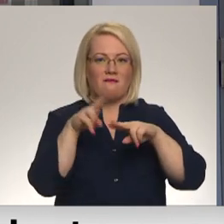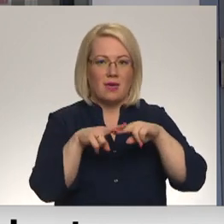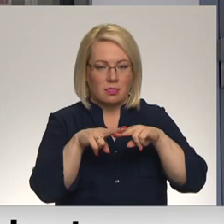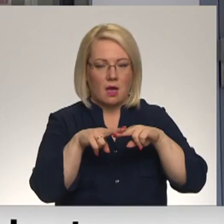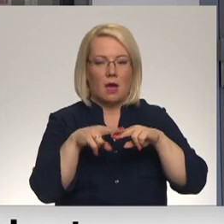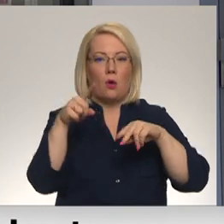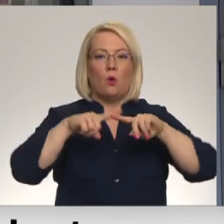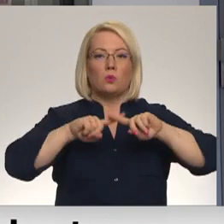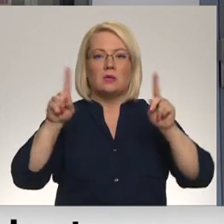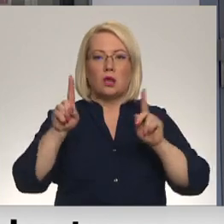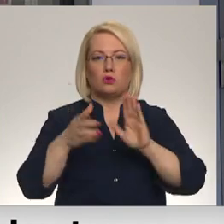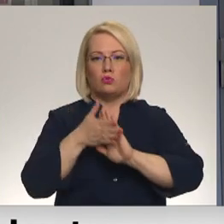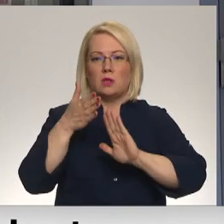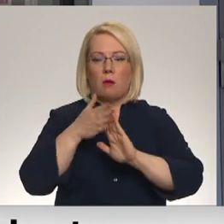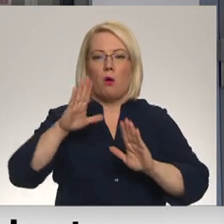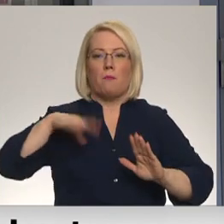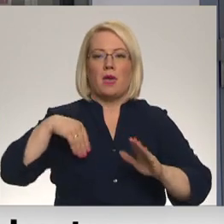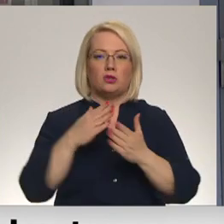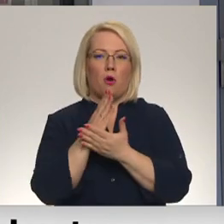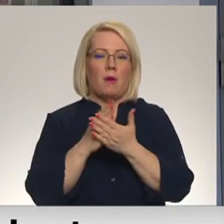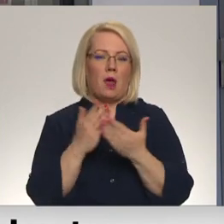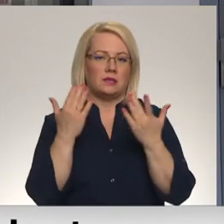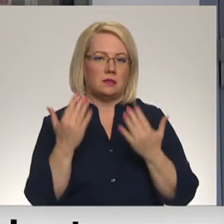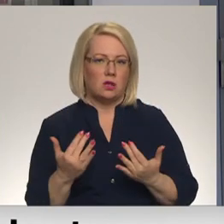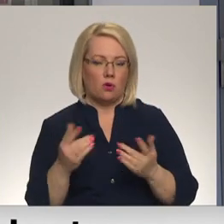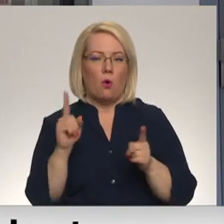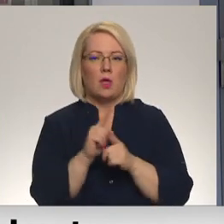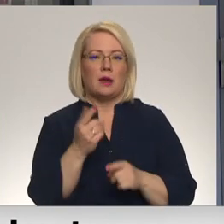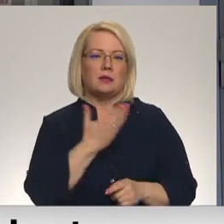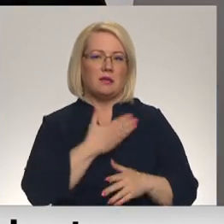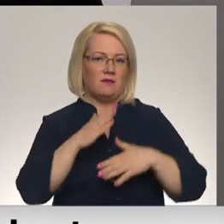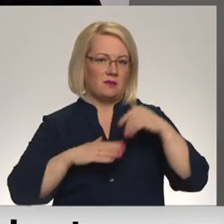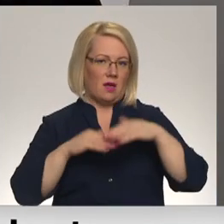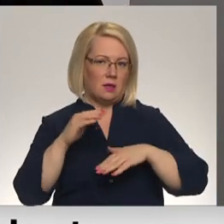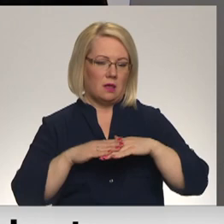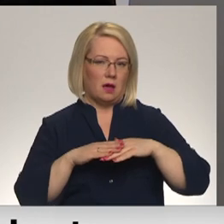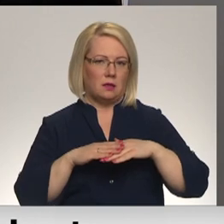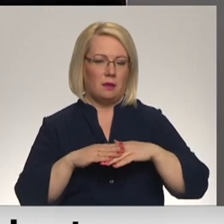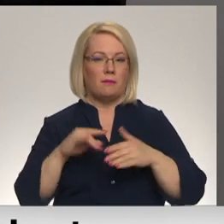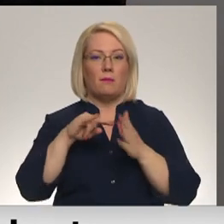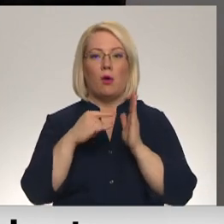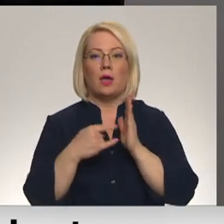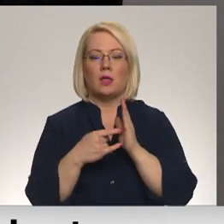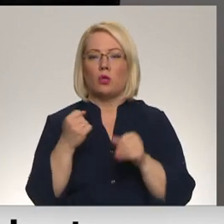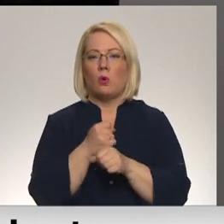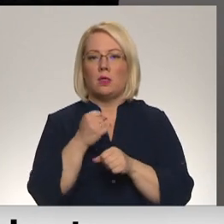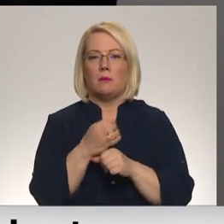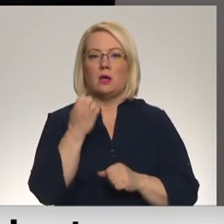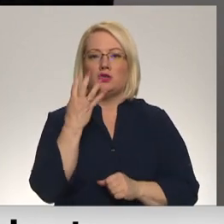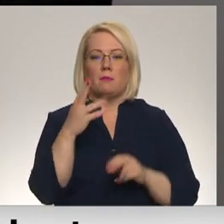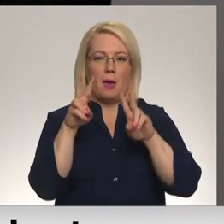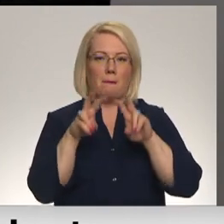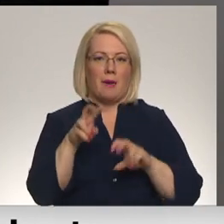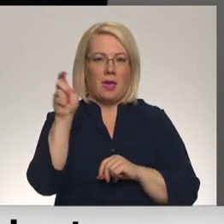tas uzreiz uzlabo pēcoperācijas rezultātu un, protams, arī dzīves kvalitāti. Projektā nodarbināti 14